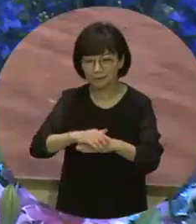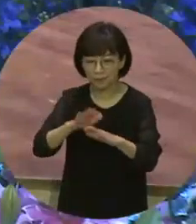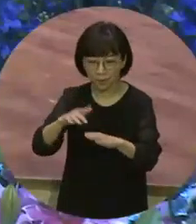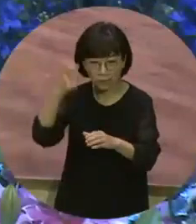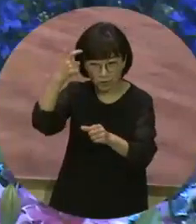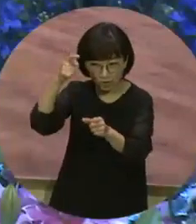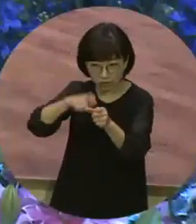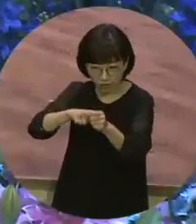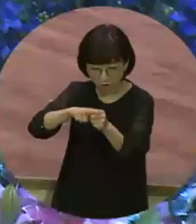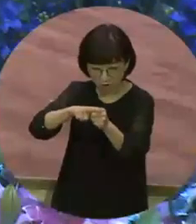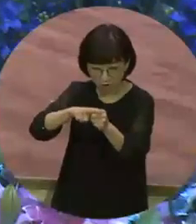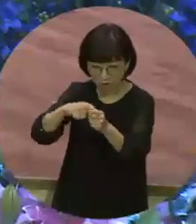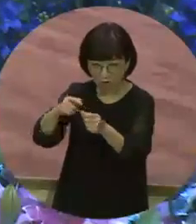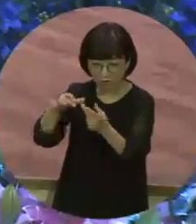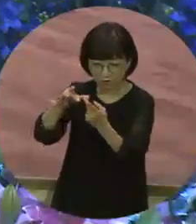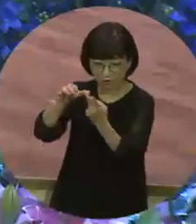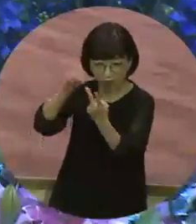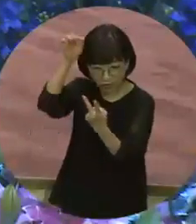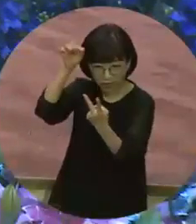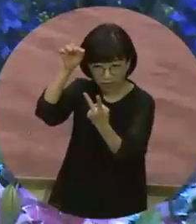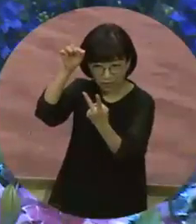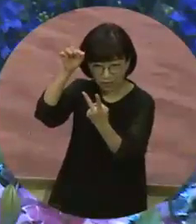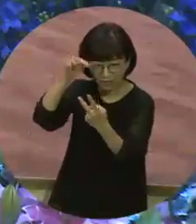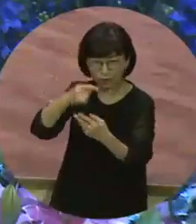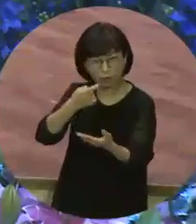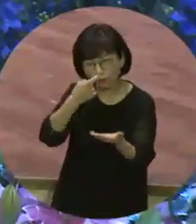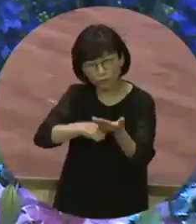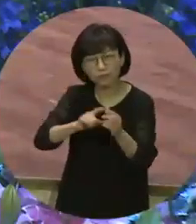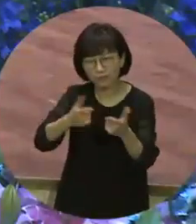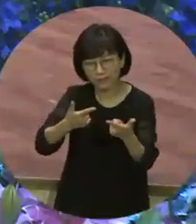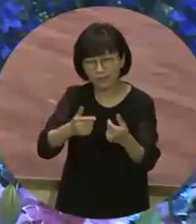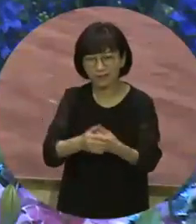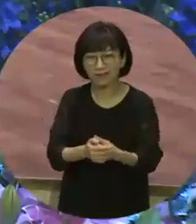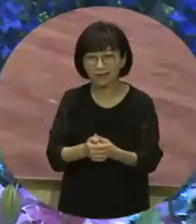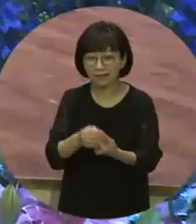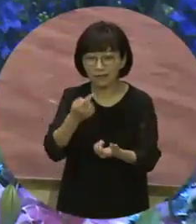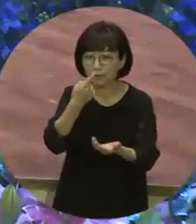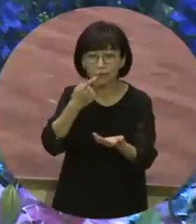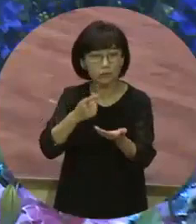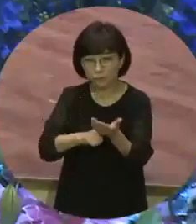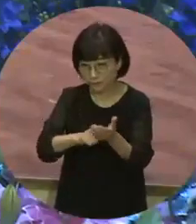합니다. 쉽지 않지요? 쉽지 않습니다.